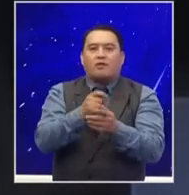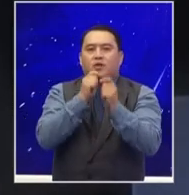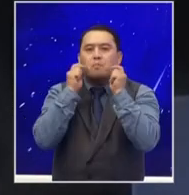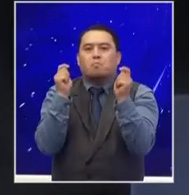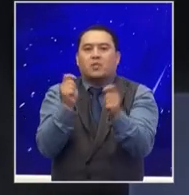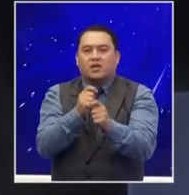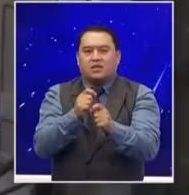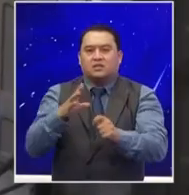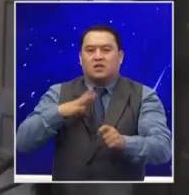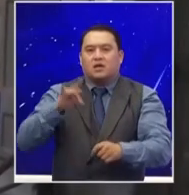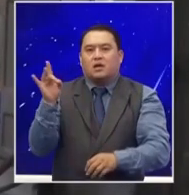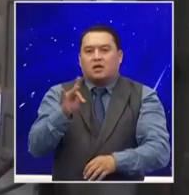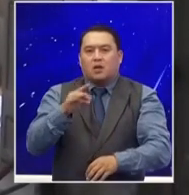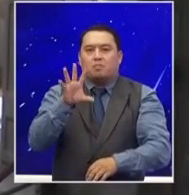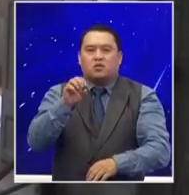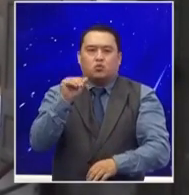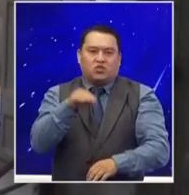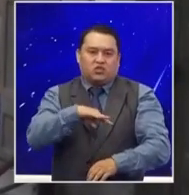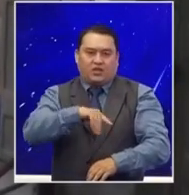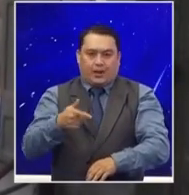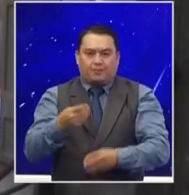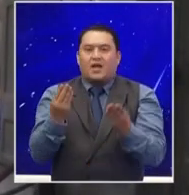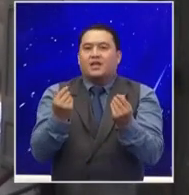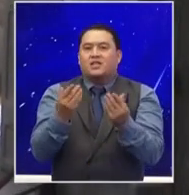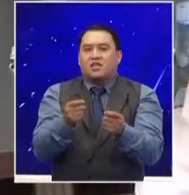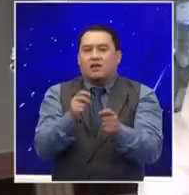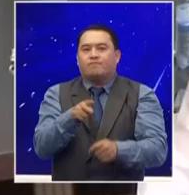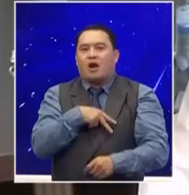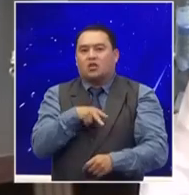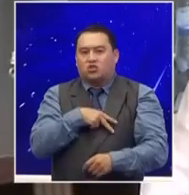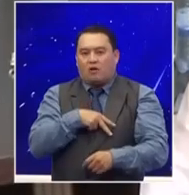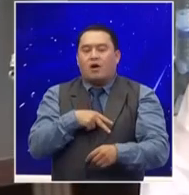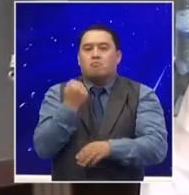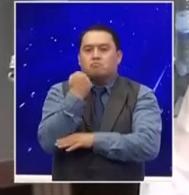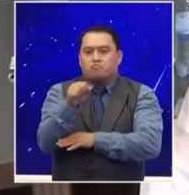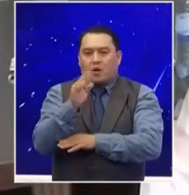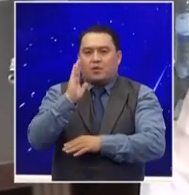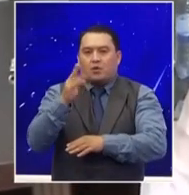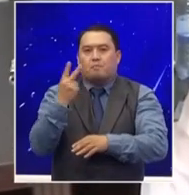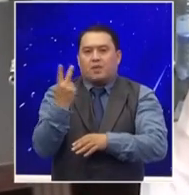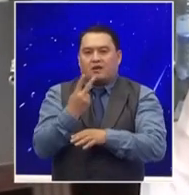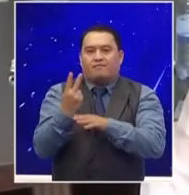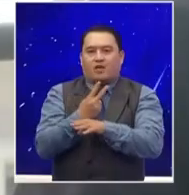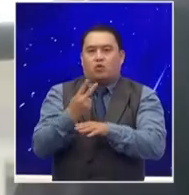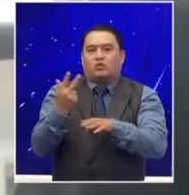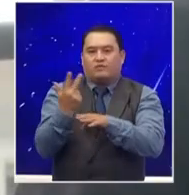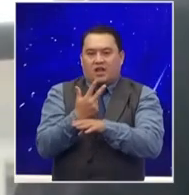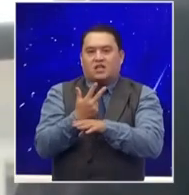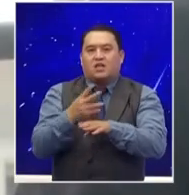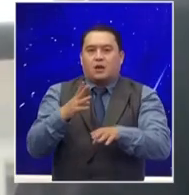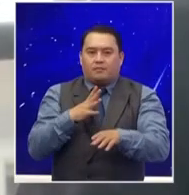гран-при получит приз в размере 500 тысяч тенге. Денежное вознаграждение также ждет и победителей, которые